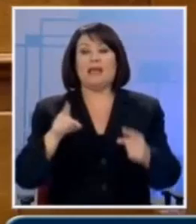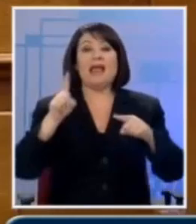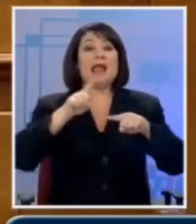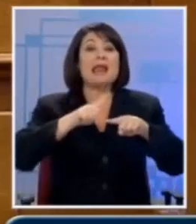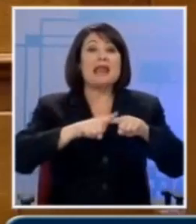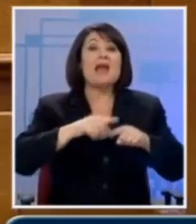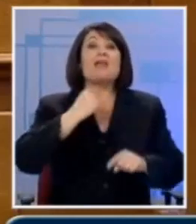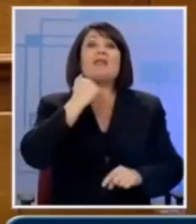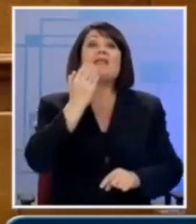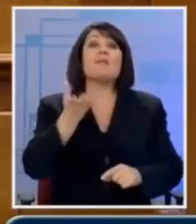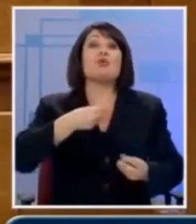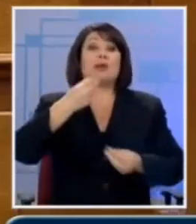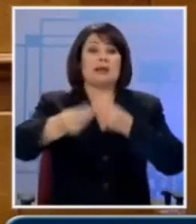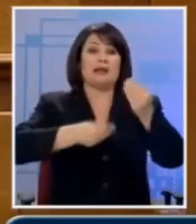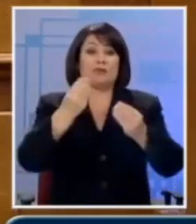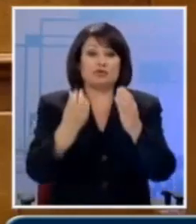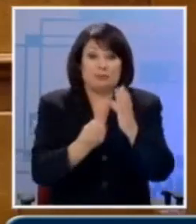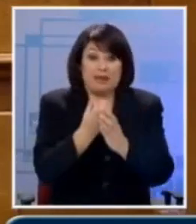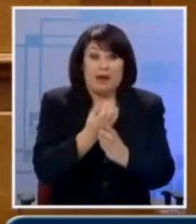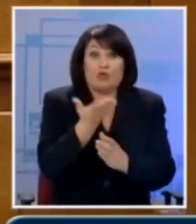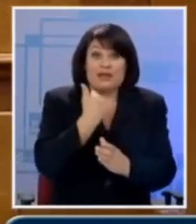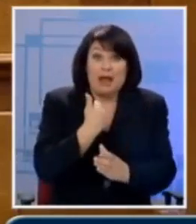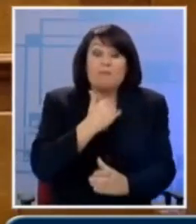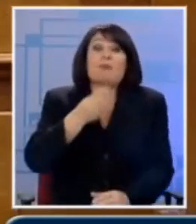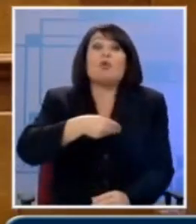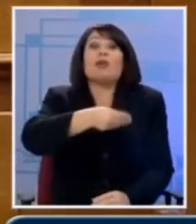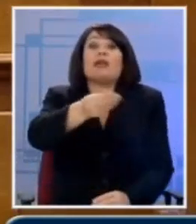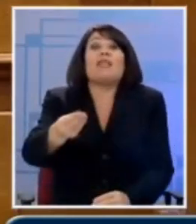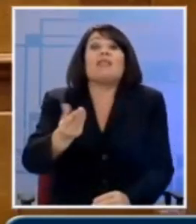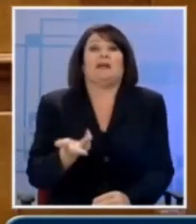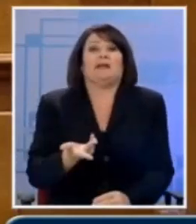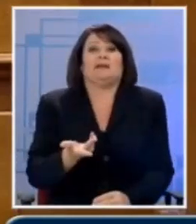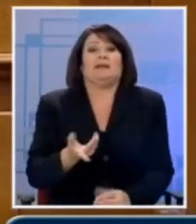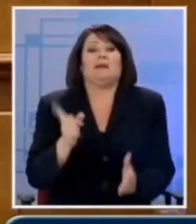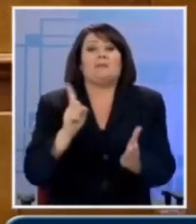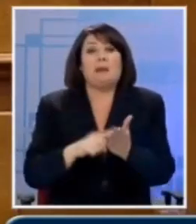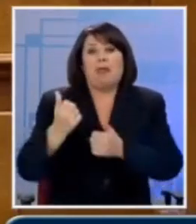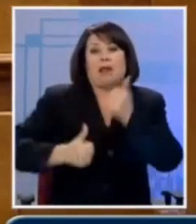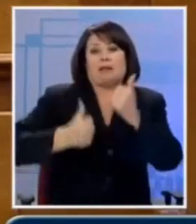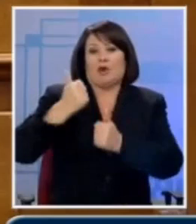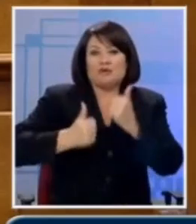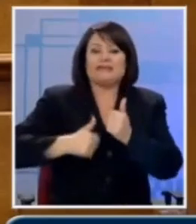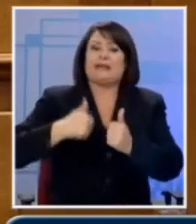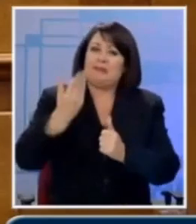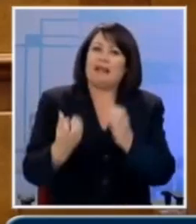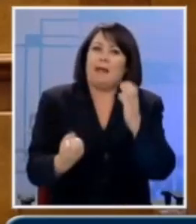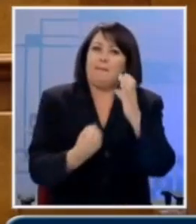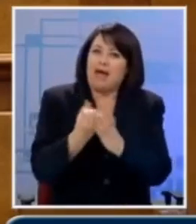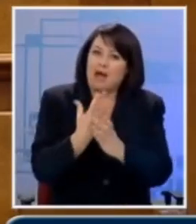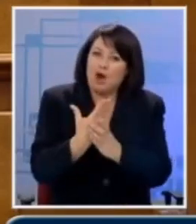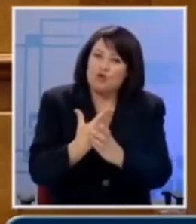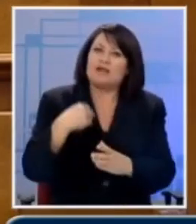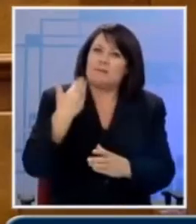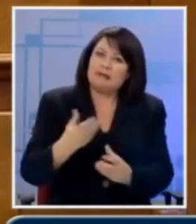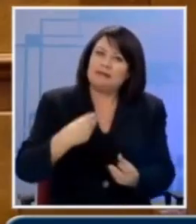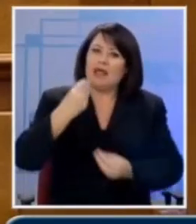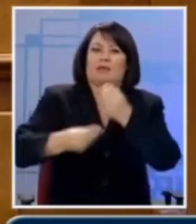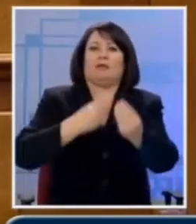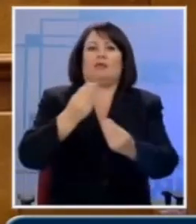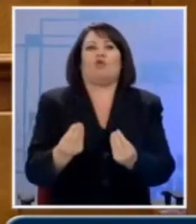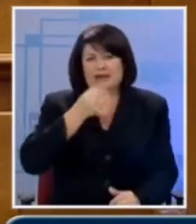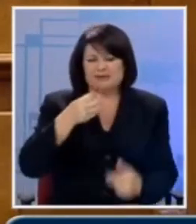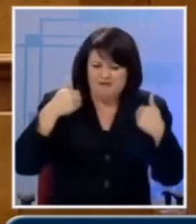μπορεί να μοιράζει όταν δεν παράγει. Και δεν μπορεί να παράγει αν δεν είναι ανταγωνιστική. Και δεν πρόκειται να γίνει ανταγωνιστική αν δεν